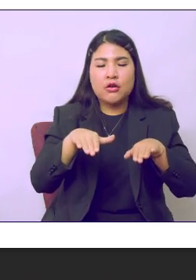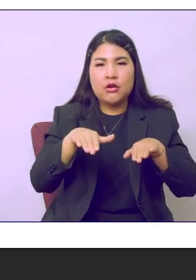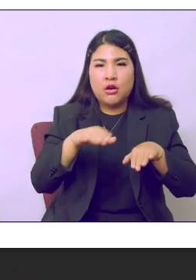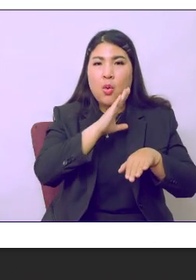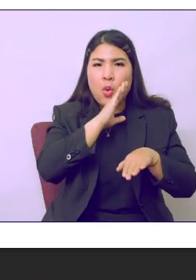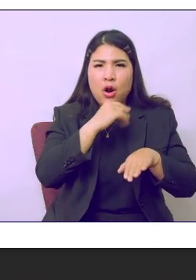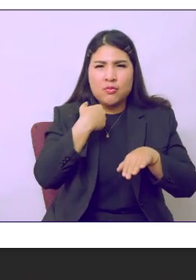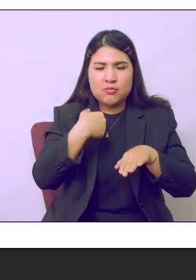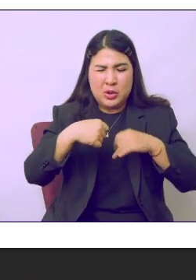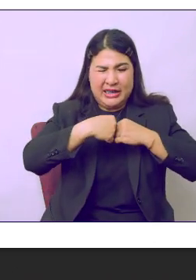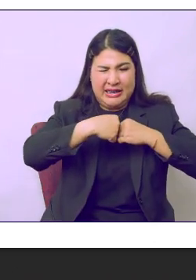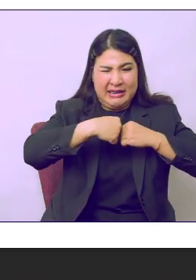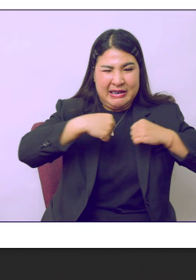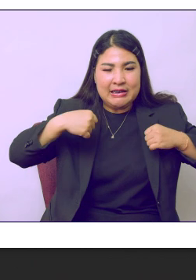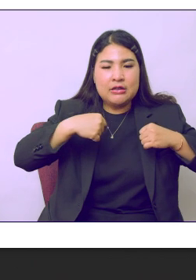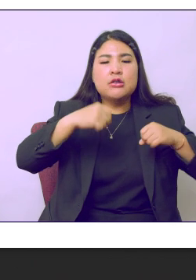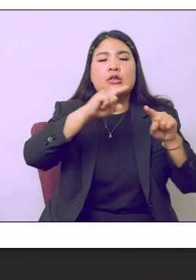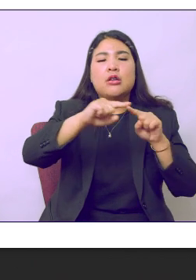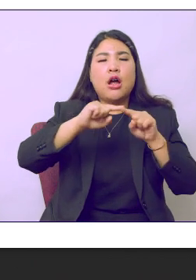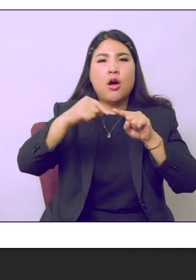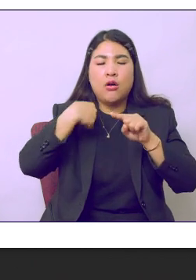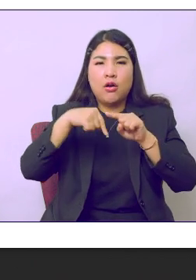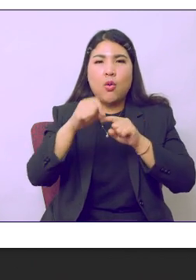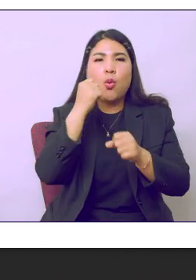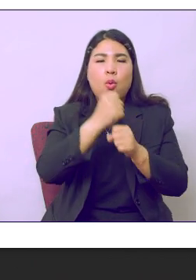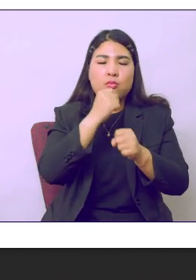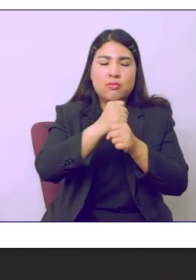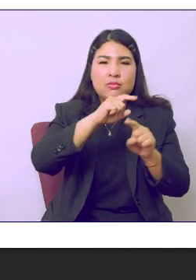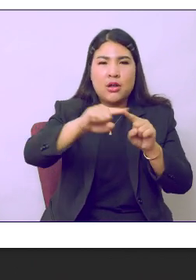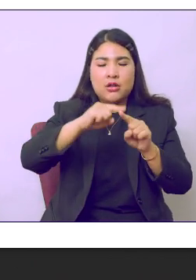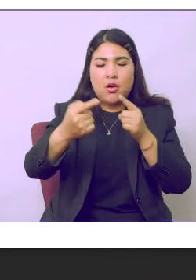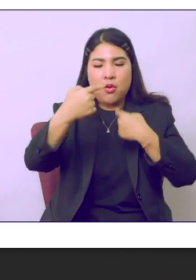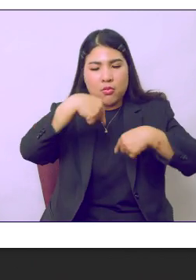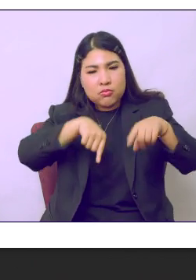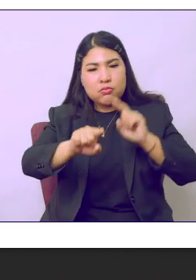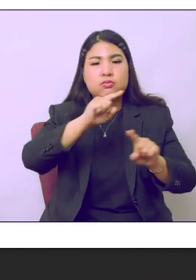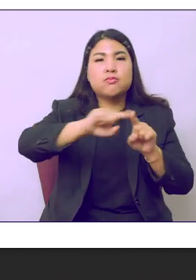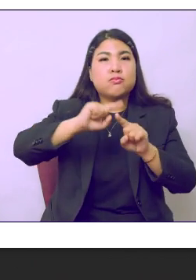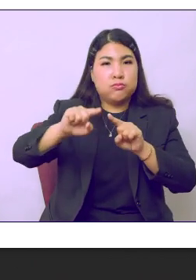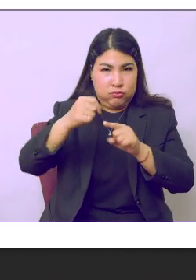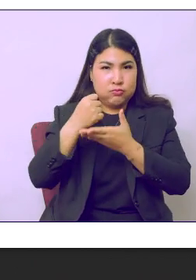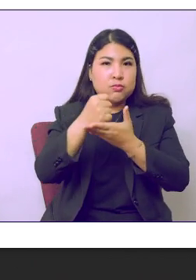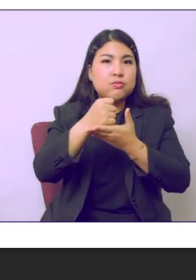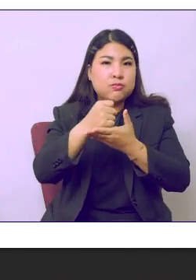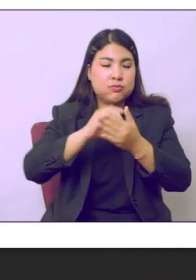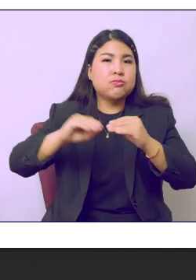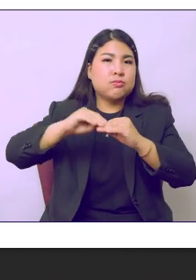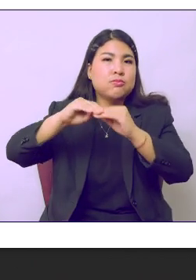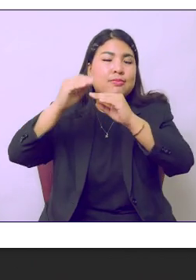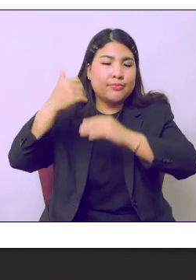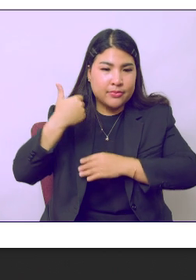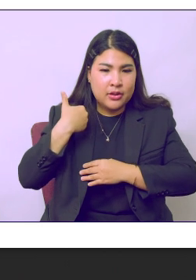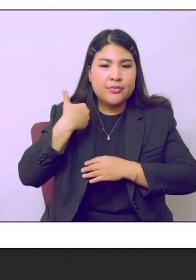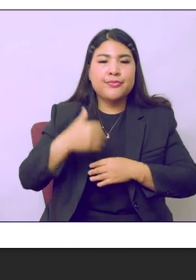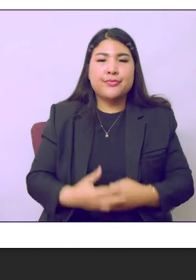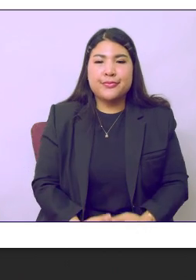ตึงตัวของกล้ามเนื้อนะครับแล้วก็ความช่วยเพิ่มความสามารถนะครับในการเคลื่อนไหวนะครับมากขึ้นนะครับะก็